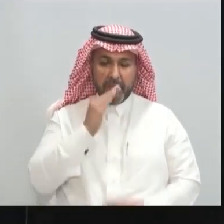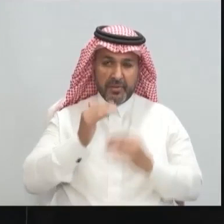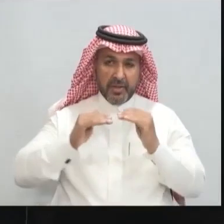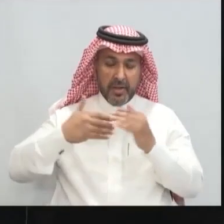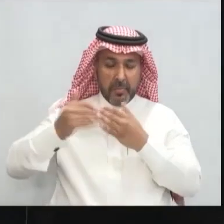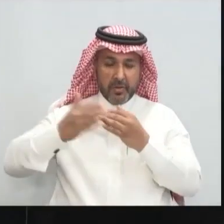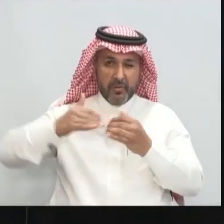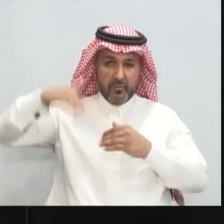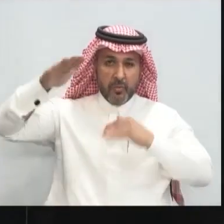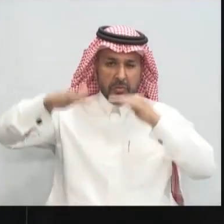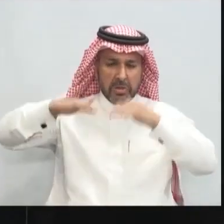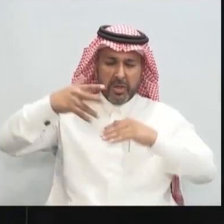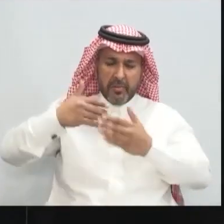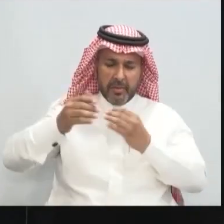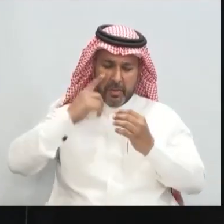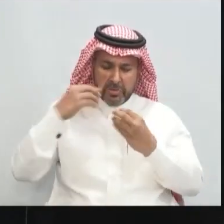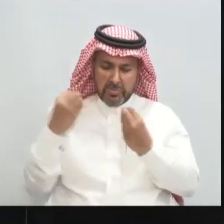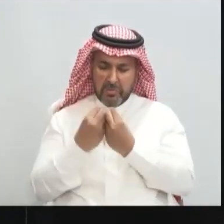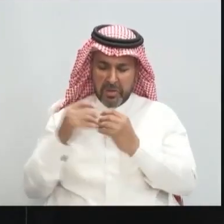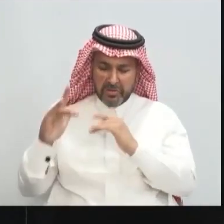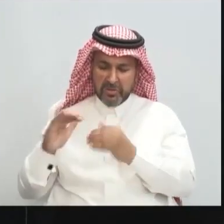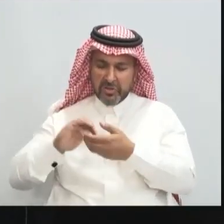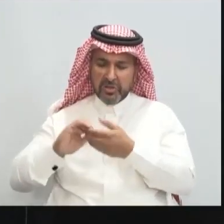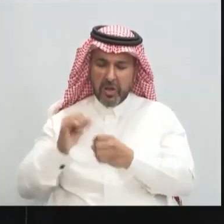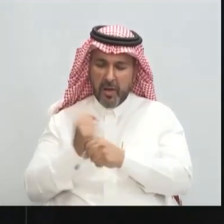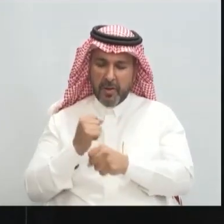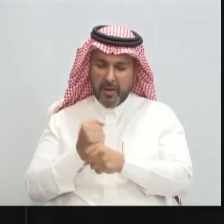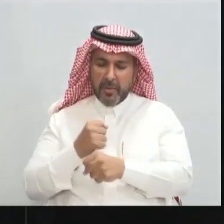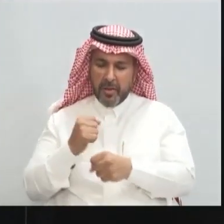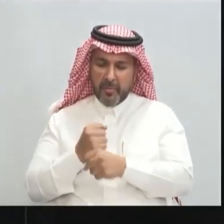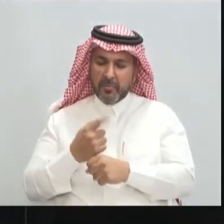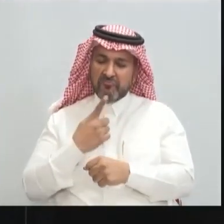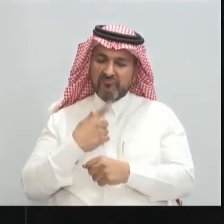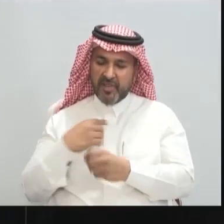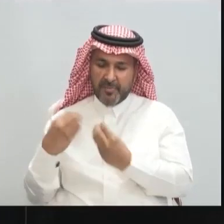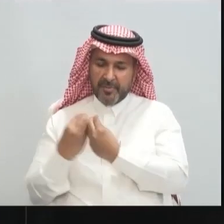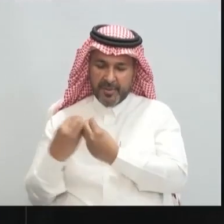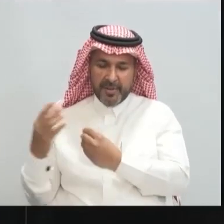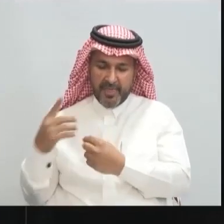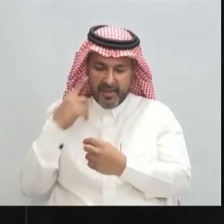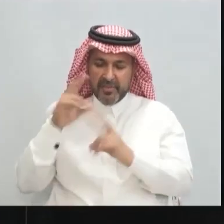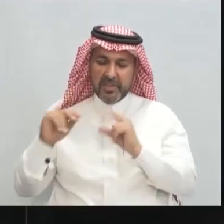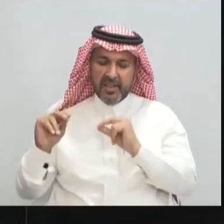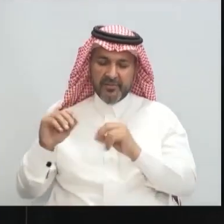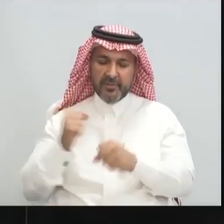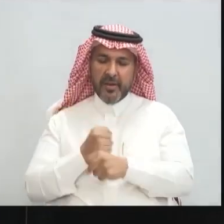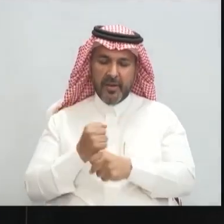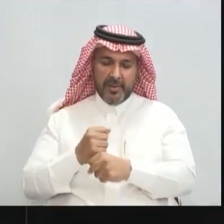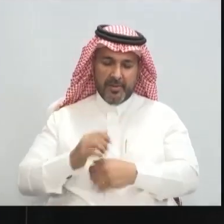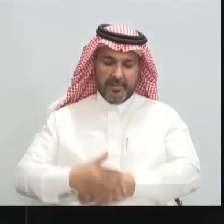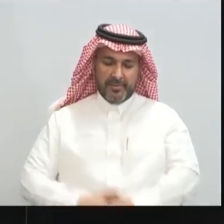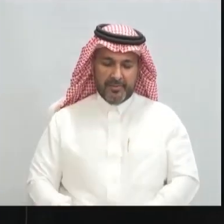في هذا الموظف او المسؤول الاخر وبالتالي قد تحتاج هذا الموظف في امر ما ما يتعلق في العمل وتقوم